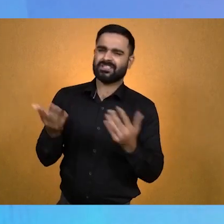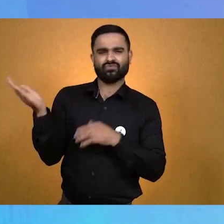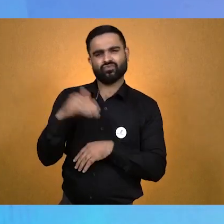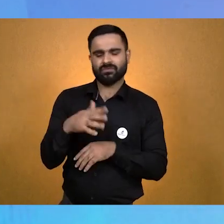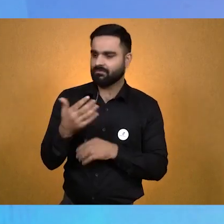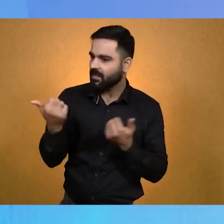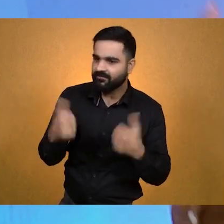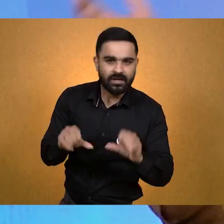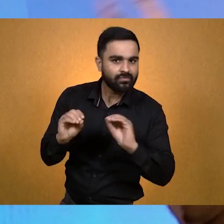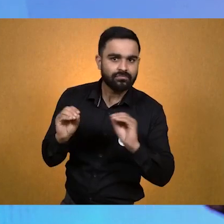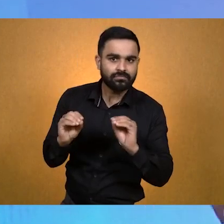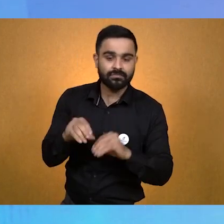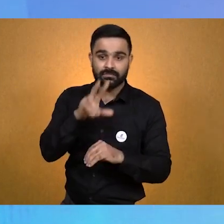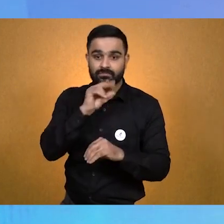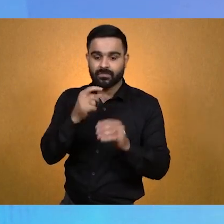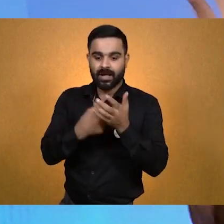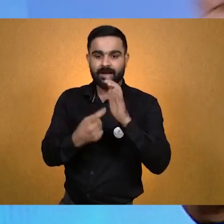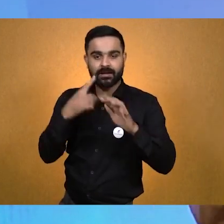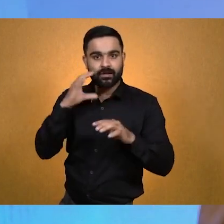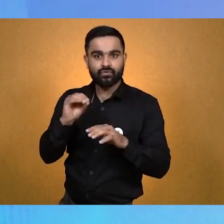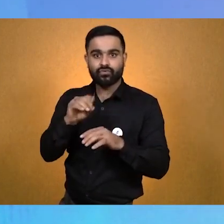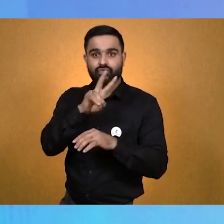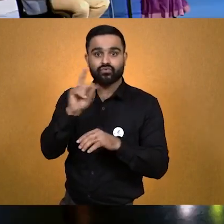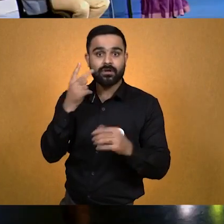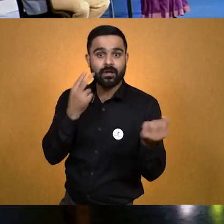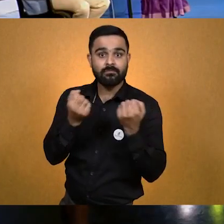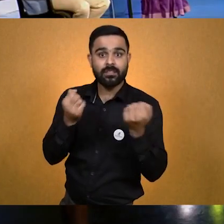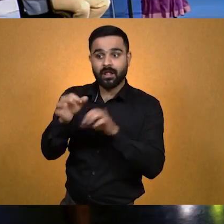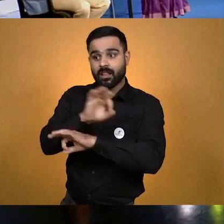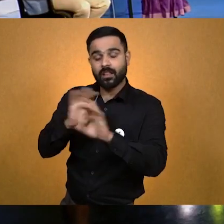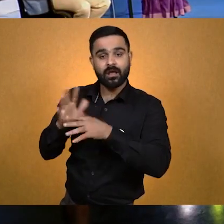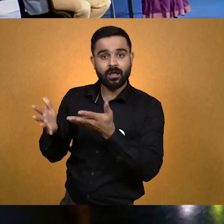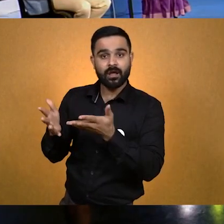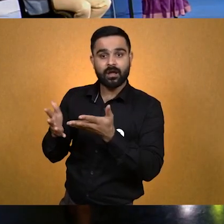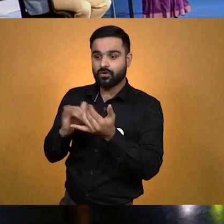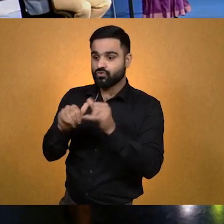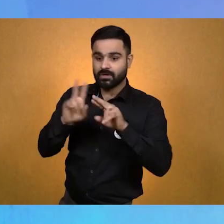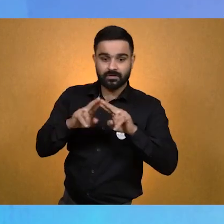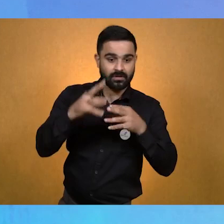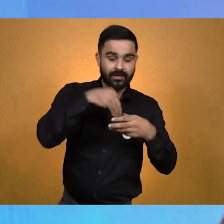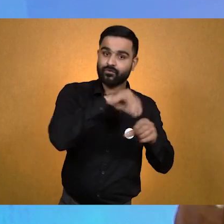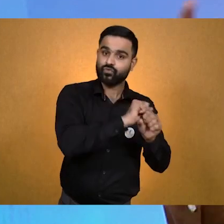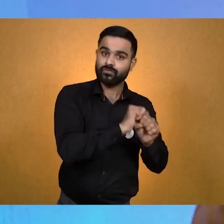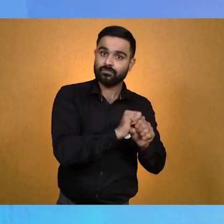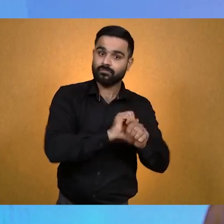said, नहीं, नहीं आ पाएंगे. Then he spoke to the RTO. He put 200 buses. And he put the staff. Yeah. And then all the kids